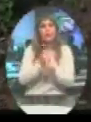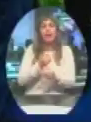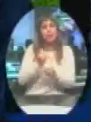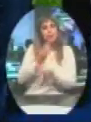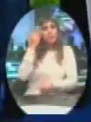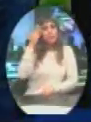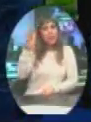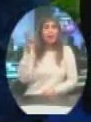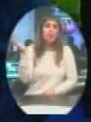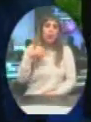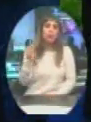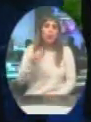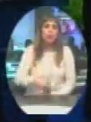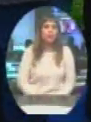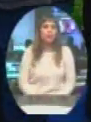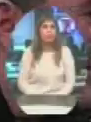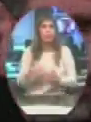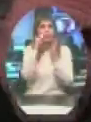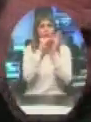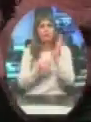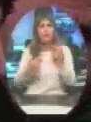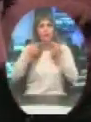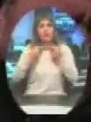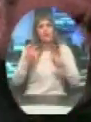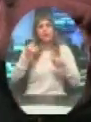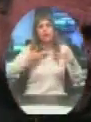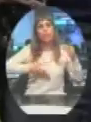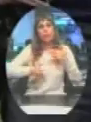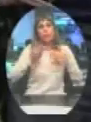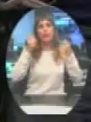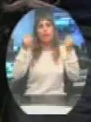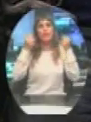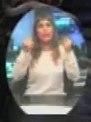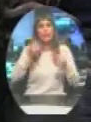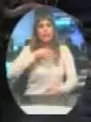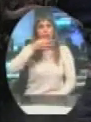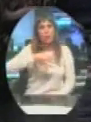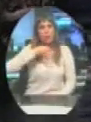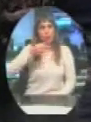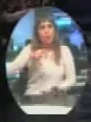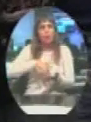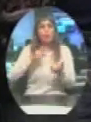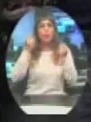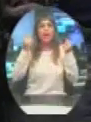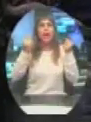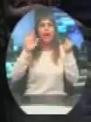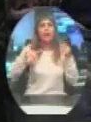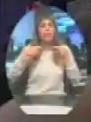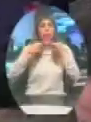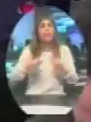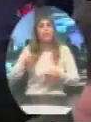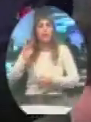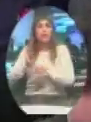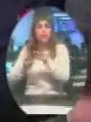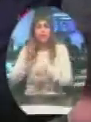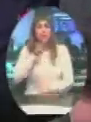ועוד. שורה של חברי הכנסת יצאו היום אל המפגינים ונעמו בעצרת המחאה, ביניהם חברי הכנסת ממרץ,